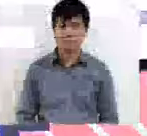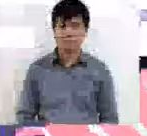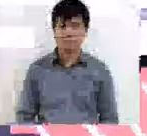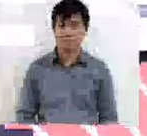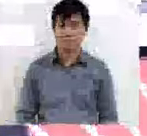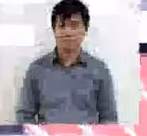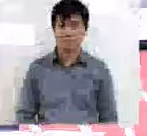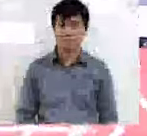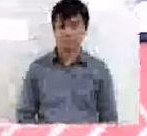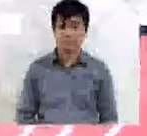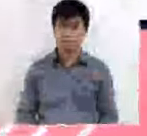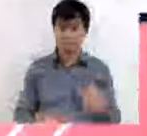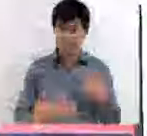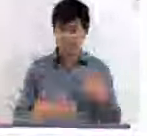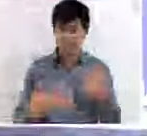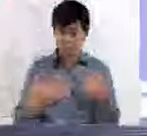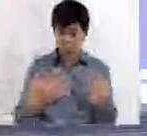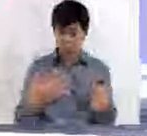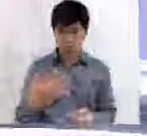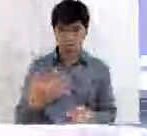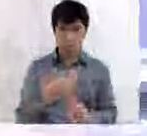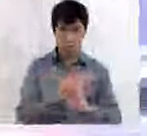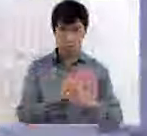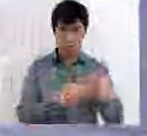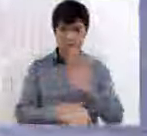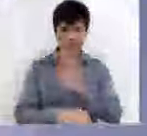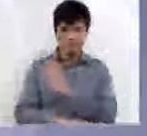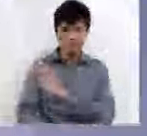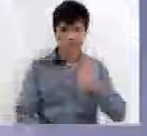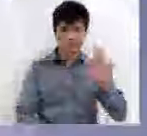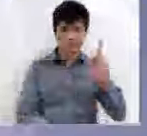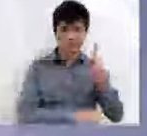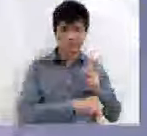Yan at iba pa sa pagbabalik ng Frontline Pilipinas.